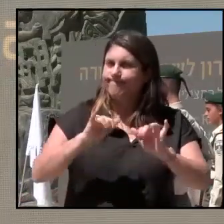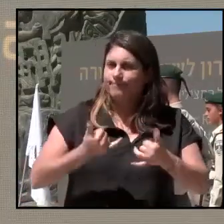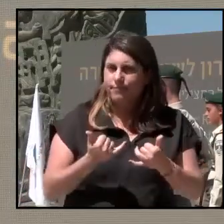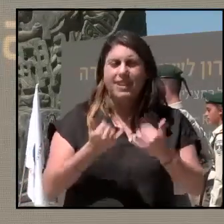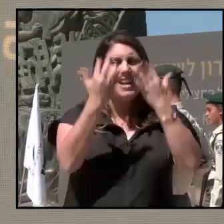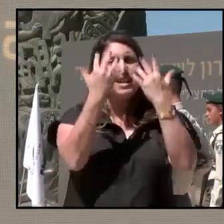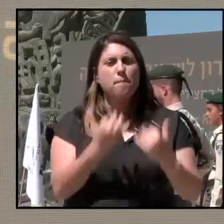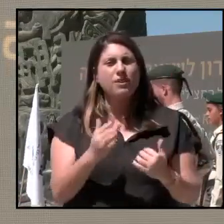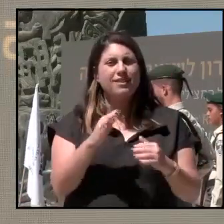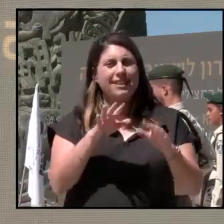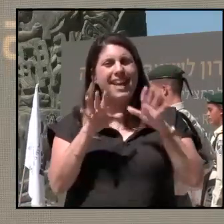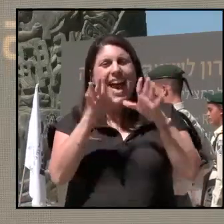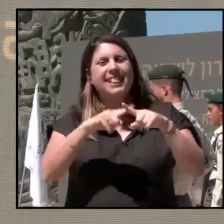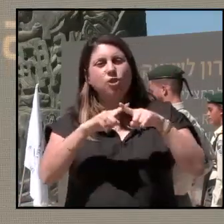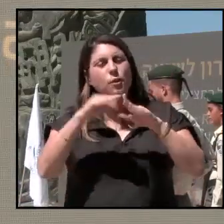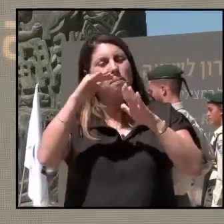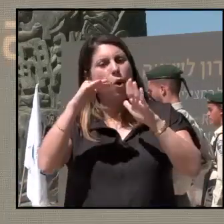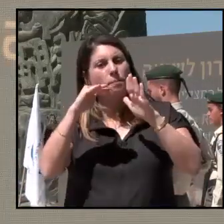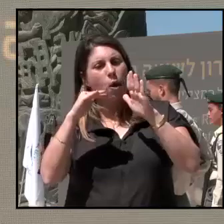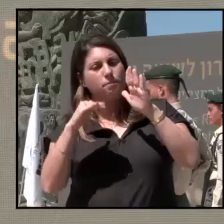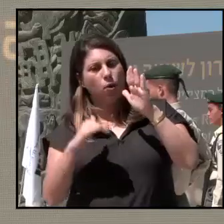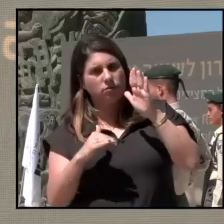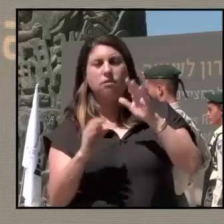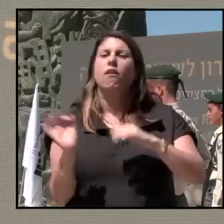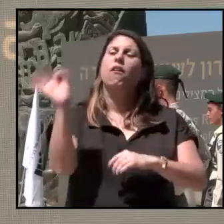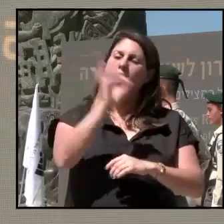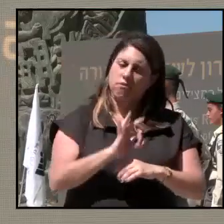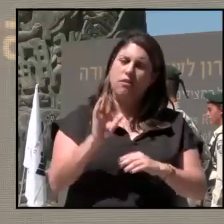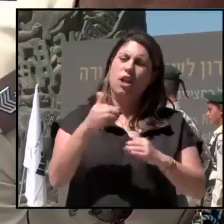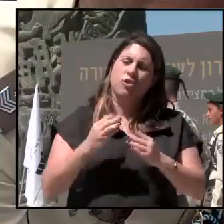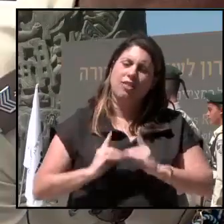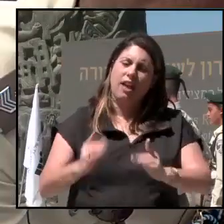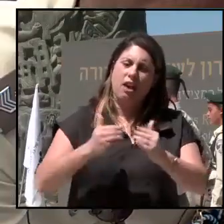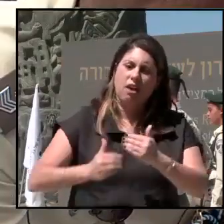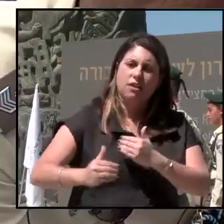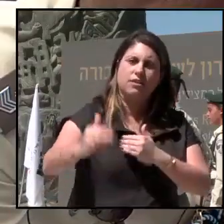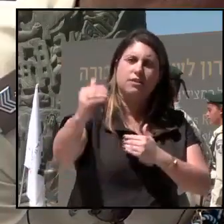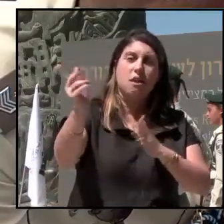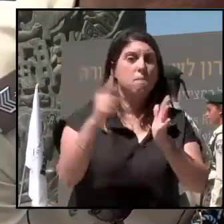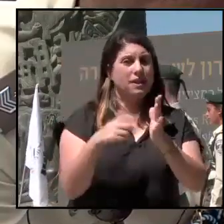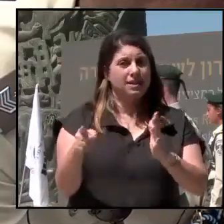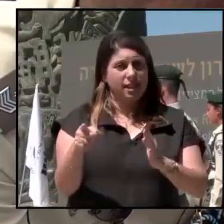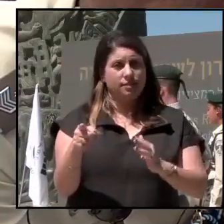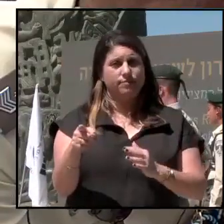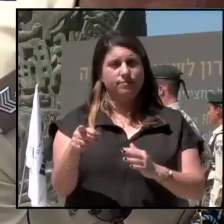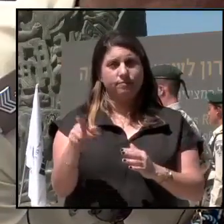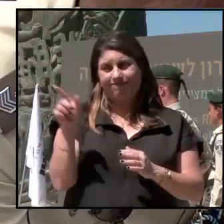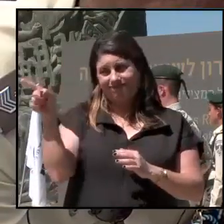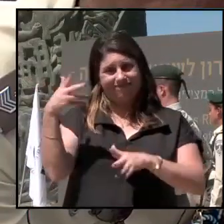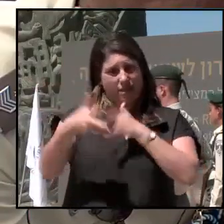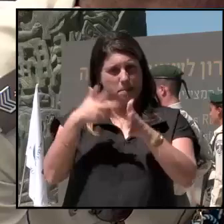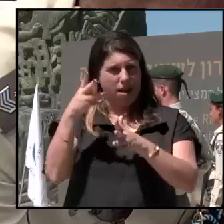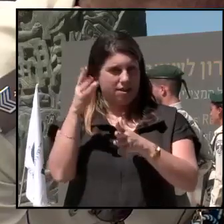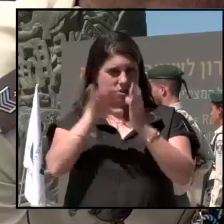התקריות האנטישמיות יורדות, אך עדיין ארוכה הדרך. ועל כן, והיא ציינה את זה